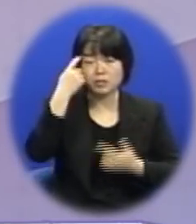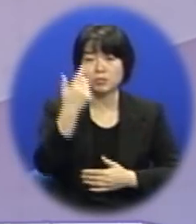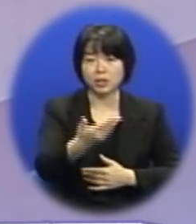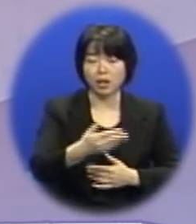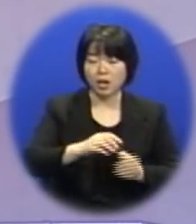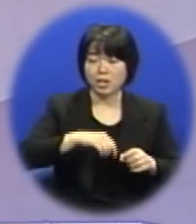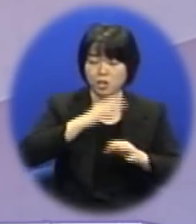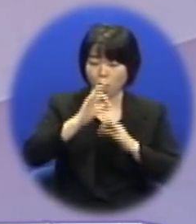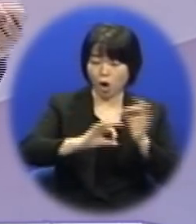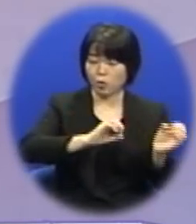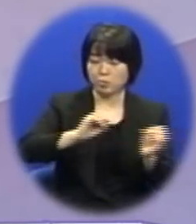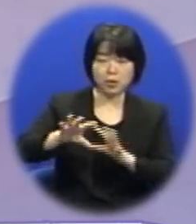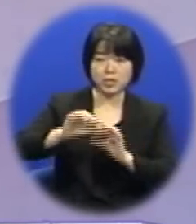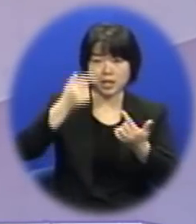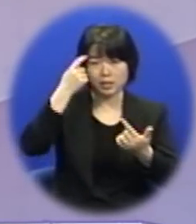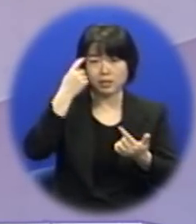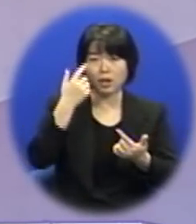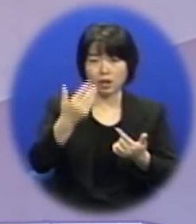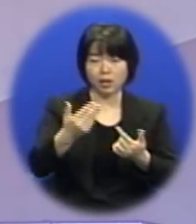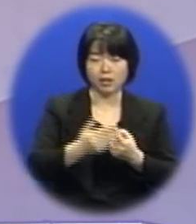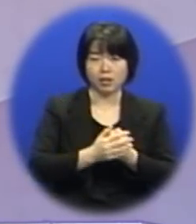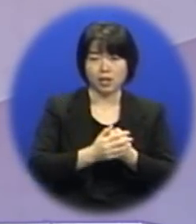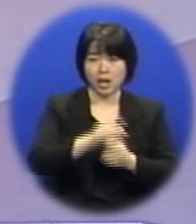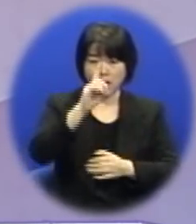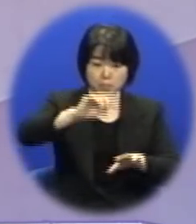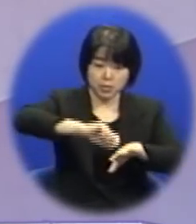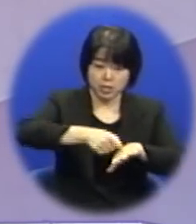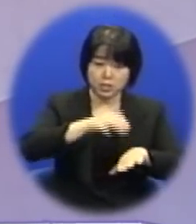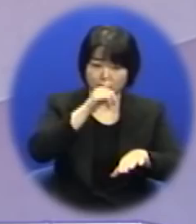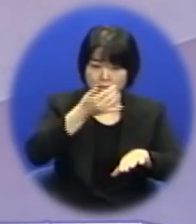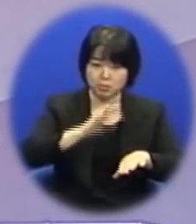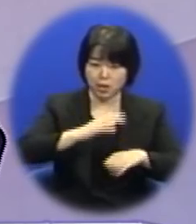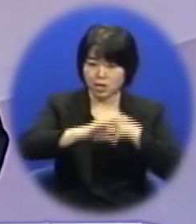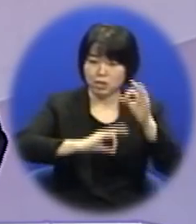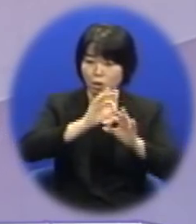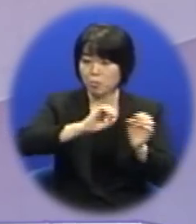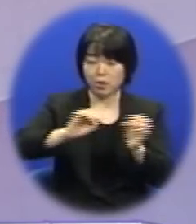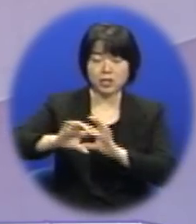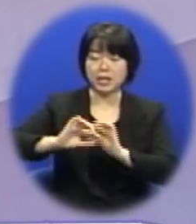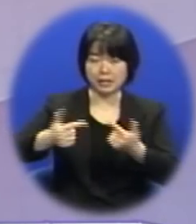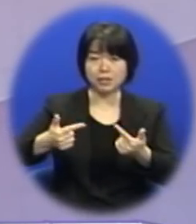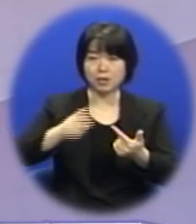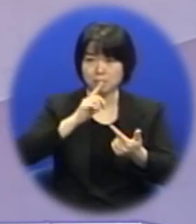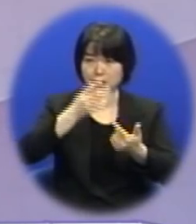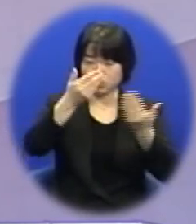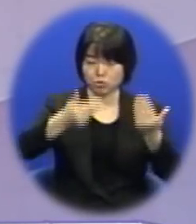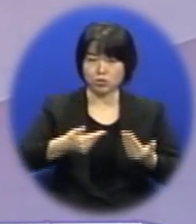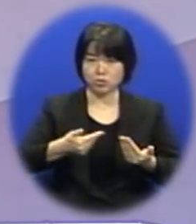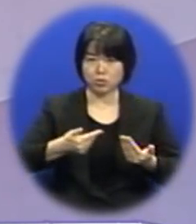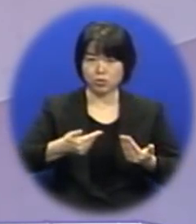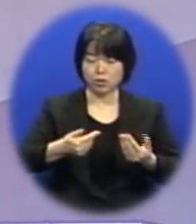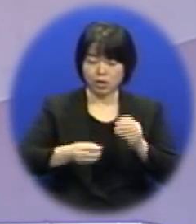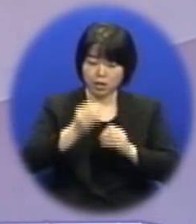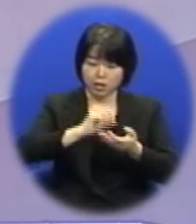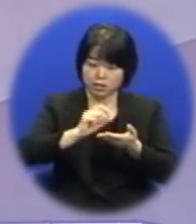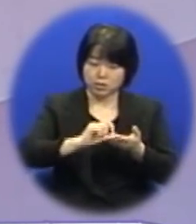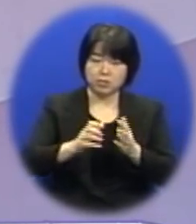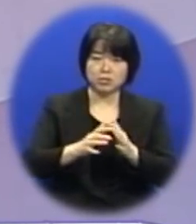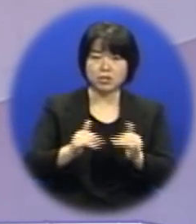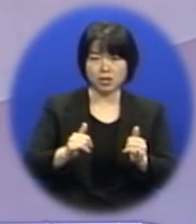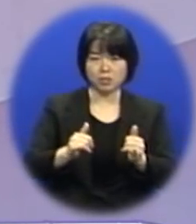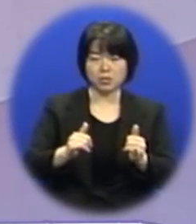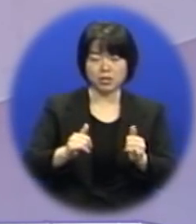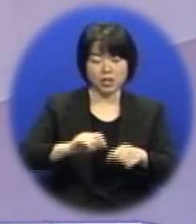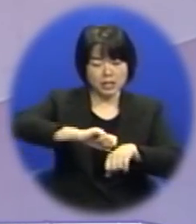아니라 한번 징계할 수 있지만 시편 기자가 지금 속이 터지는 것은 하나님 징계가 너무